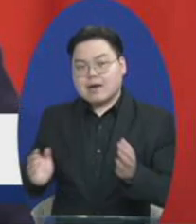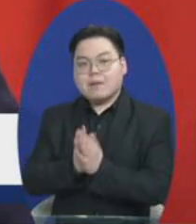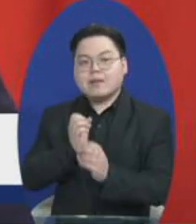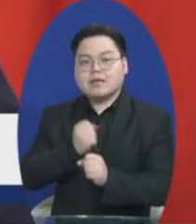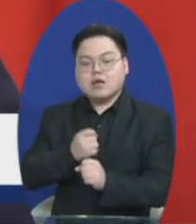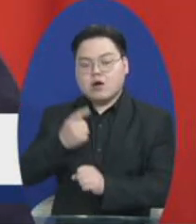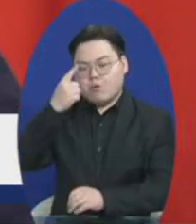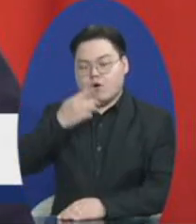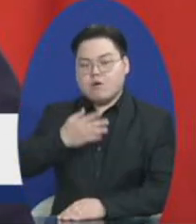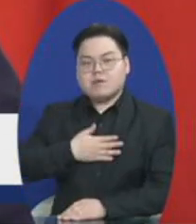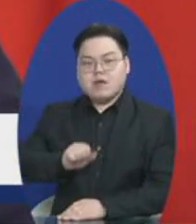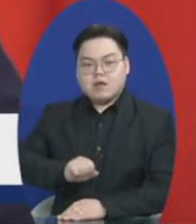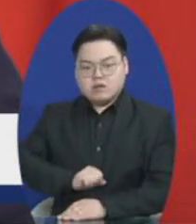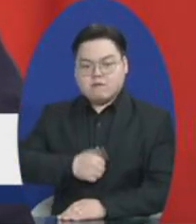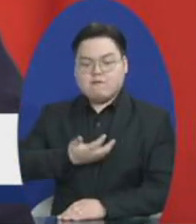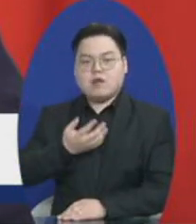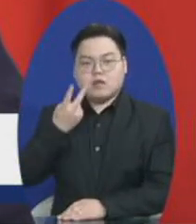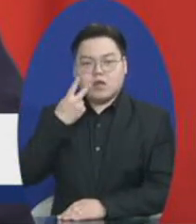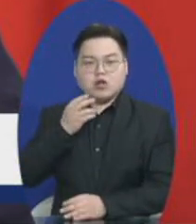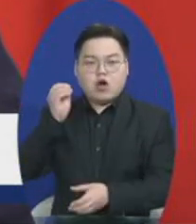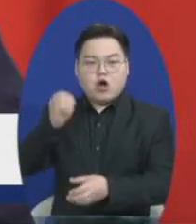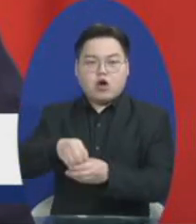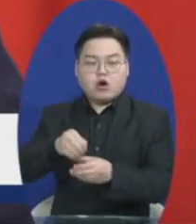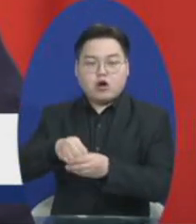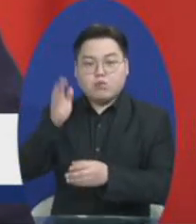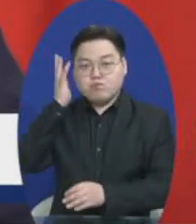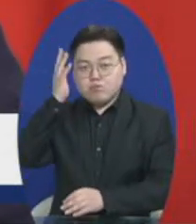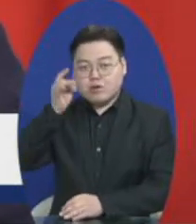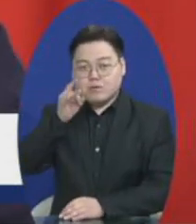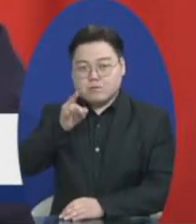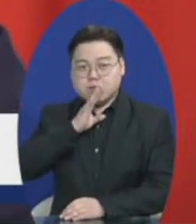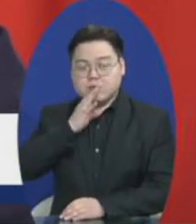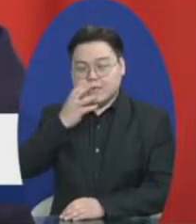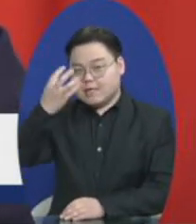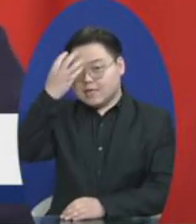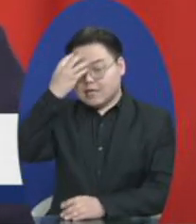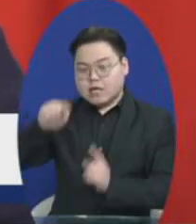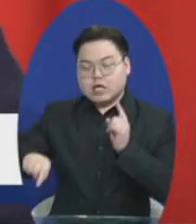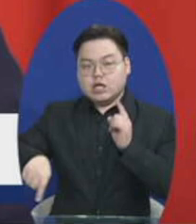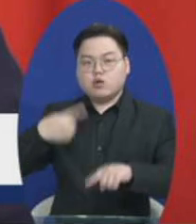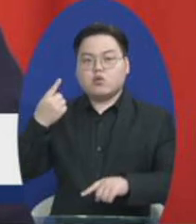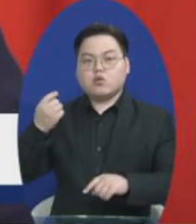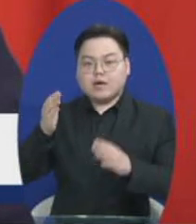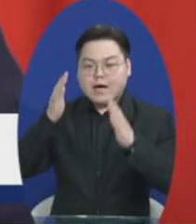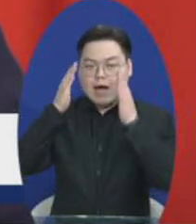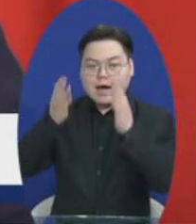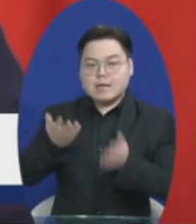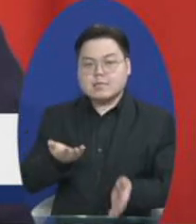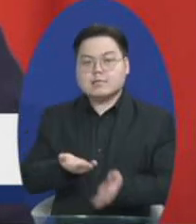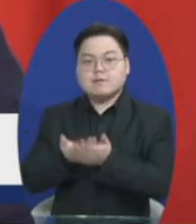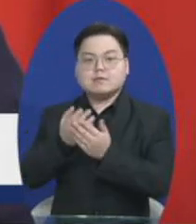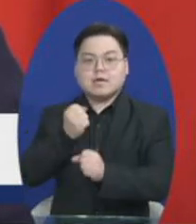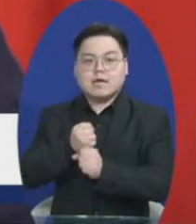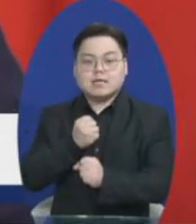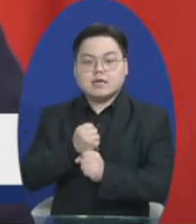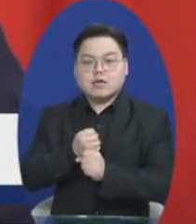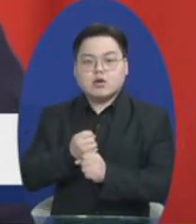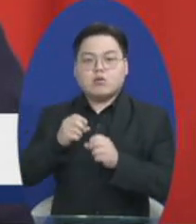нэр төртөөр оролцох энэ бодлогыг засгийн газрын зүгээс илүү одоо бодлогоор дэмжиж ажиллах болно